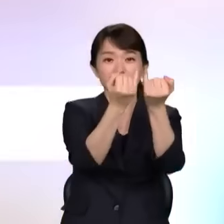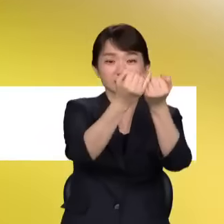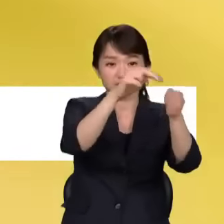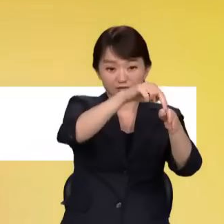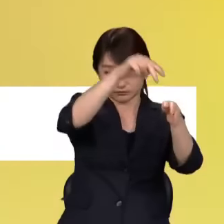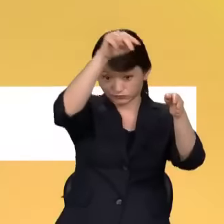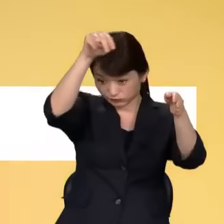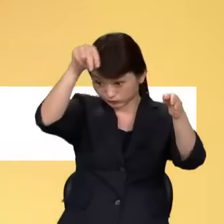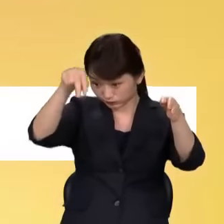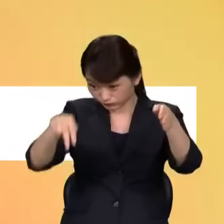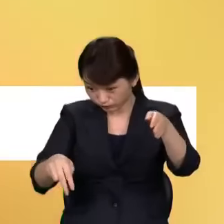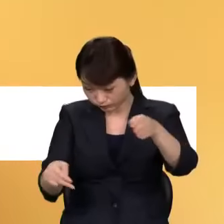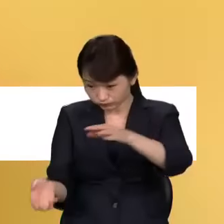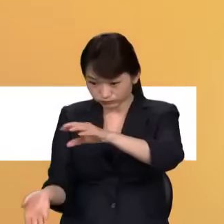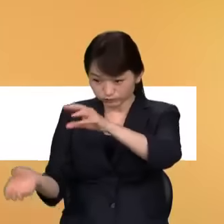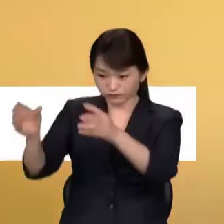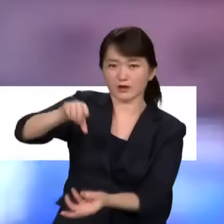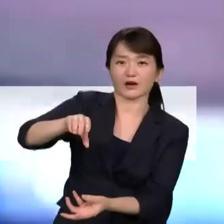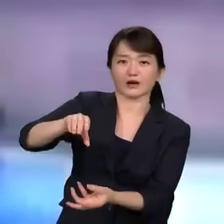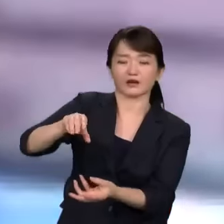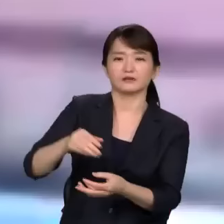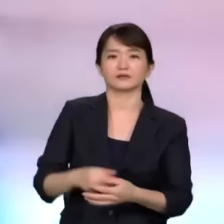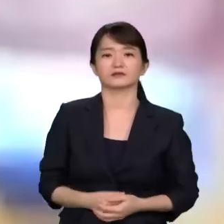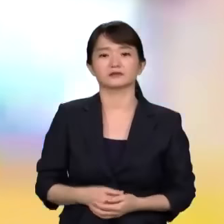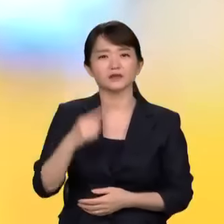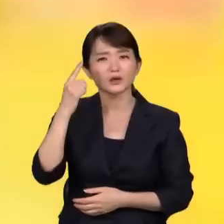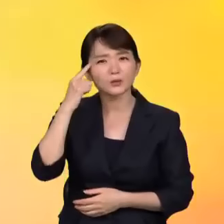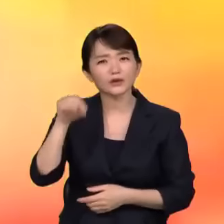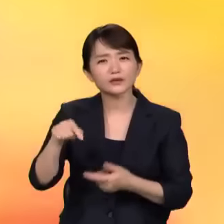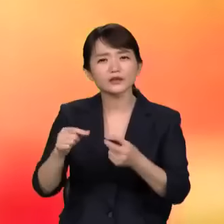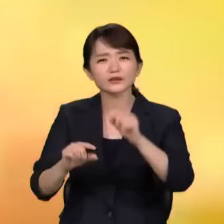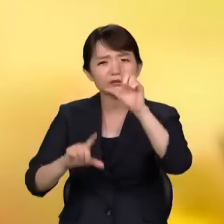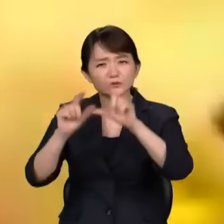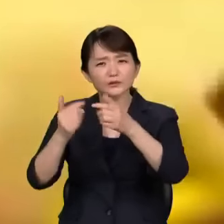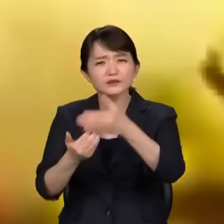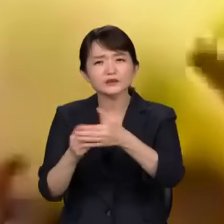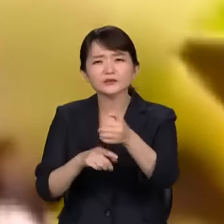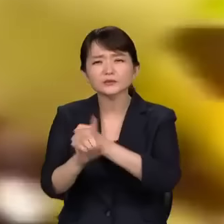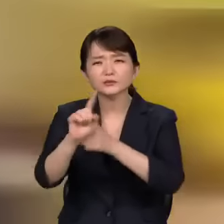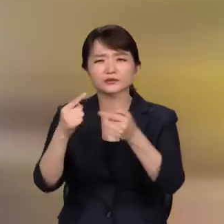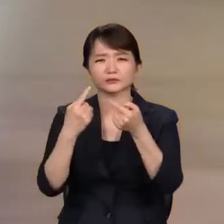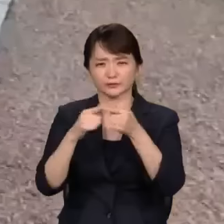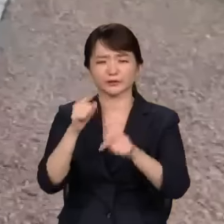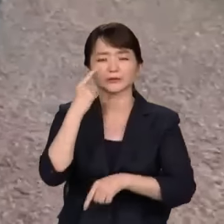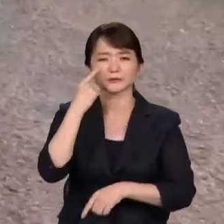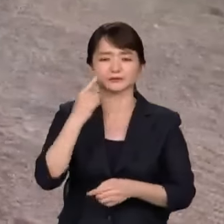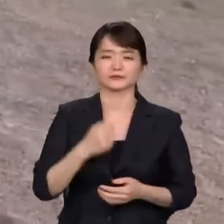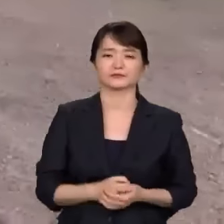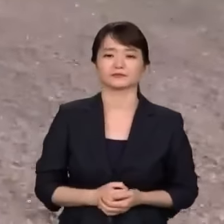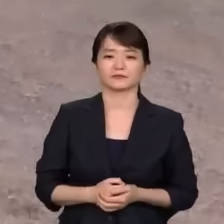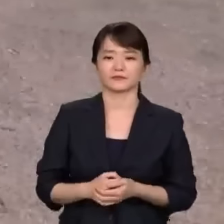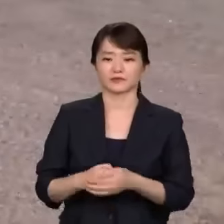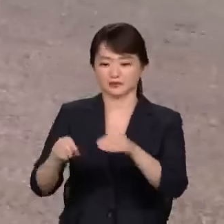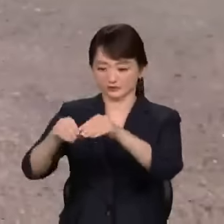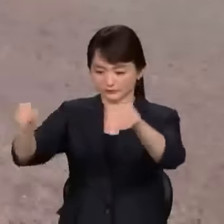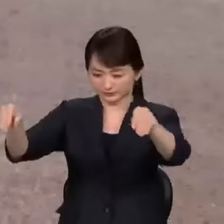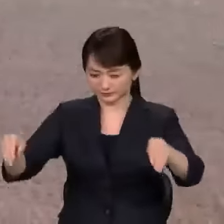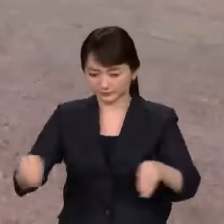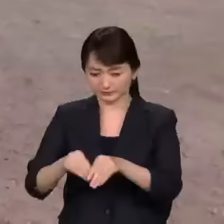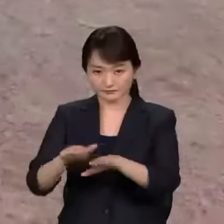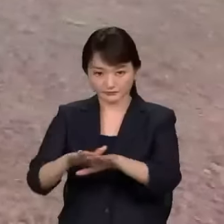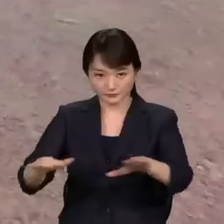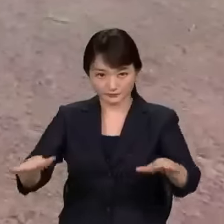에어매트는 마치 딱지처럼 뒤집혔습니다. 왜 이런 현상이 생겼을까 분석해봤습니다. 매트를 설치한 바닥은 주차장